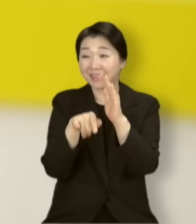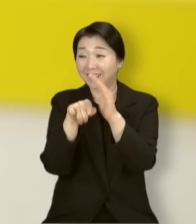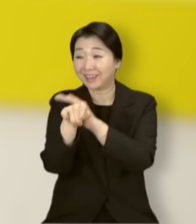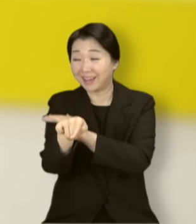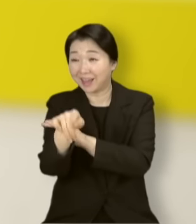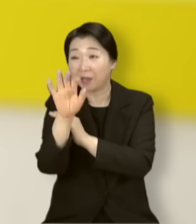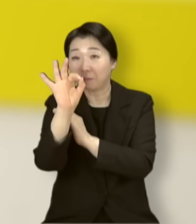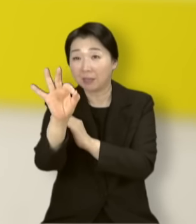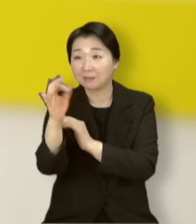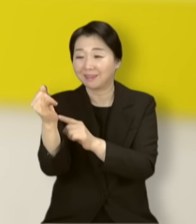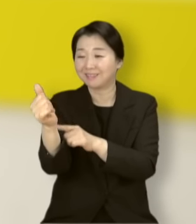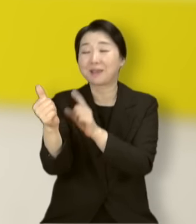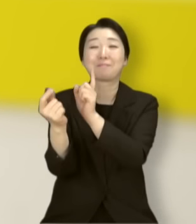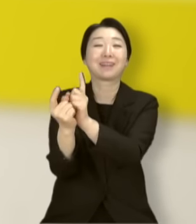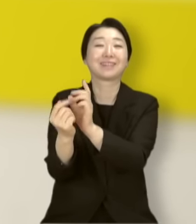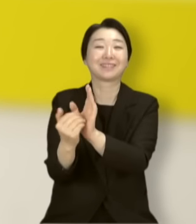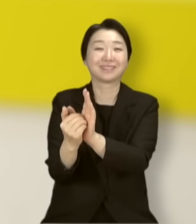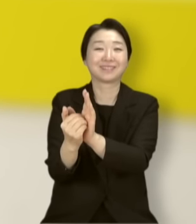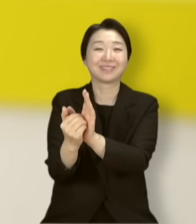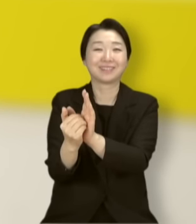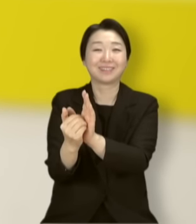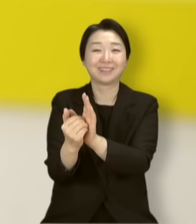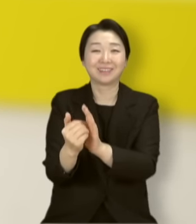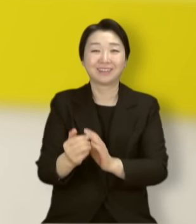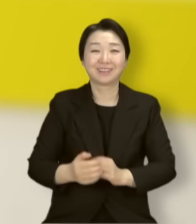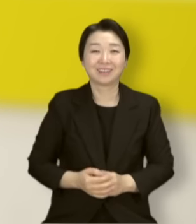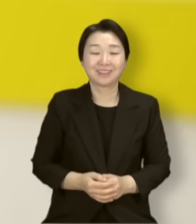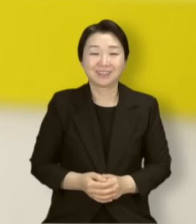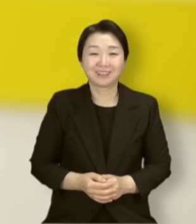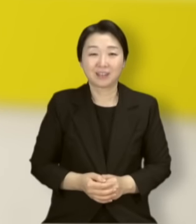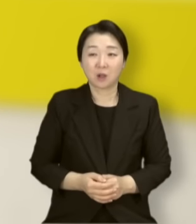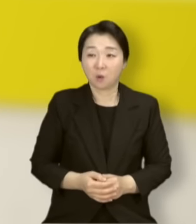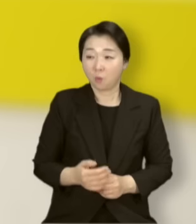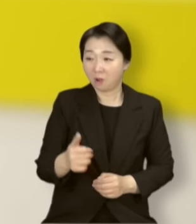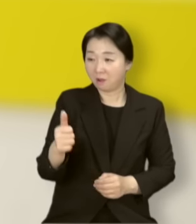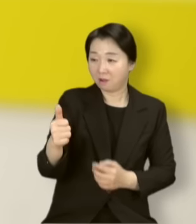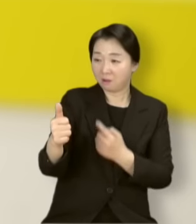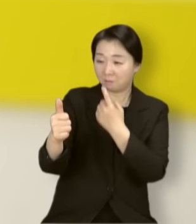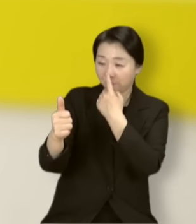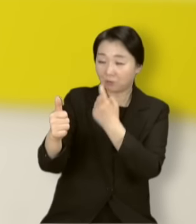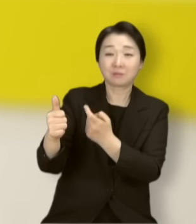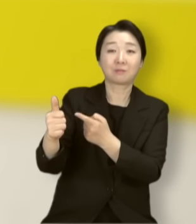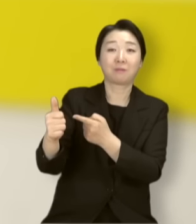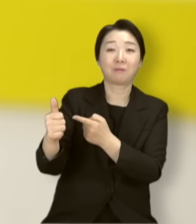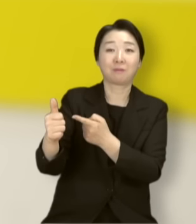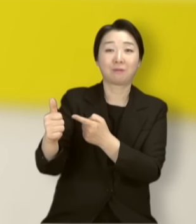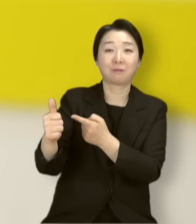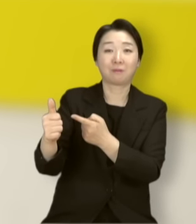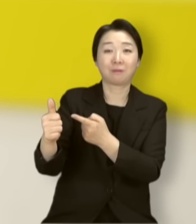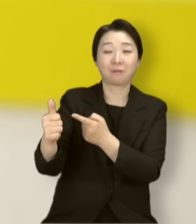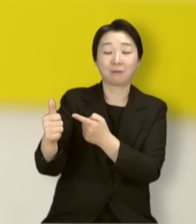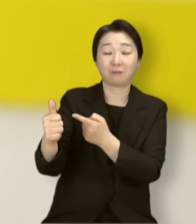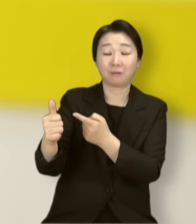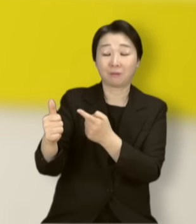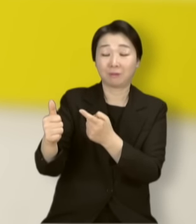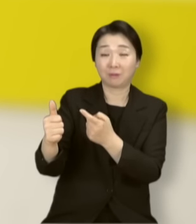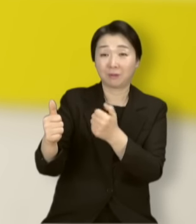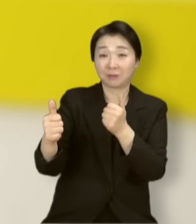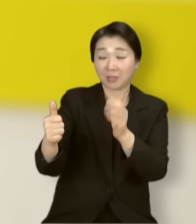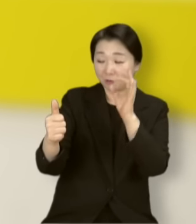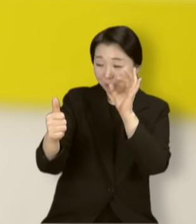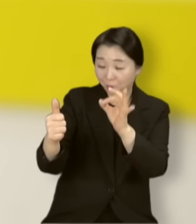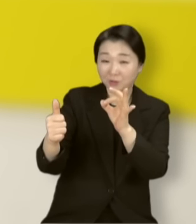제가 만났거든요. 예. 근데 아주 이 친구가 근사해졌더라고요. 나중에 보니까 제 밑에서 요즘